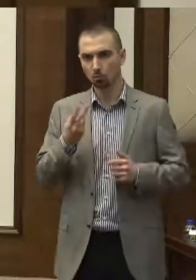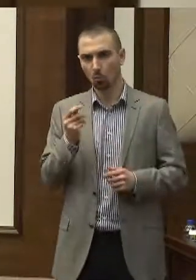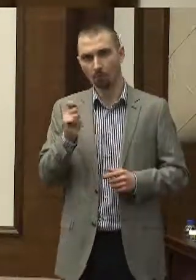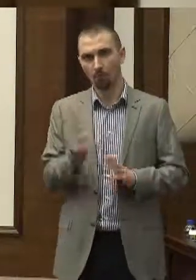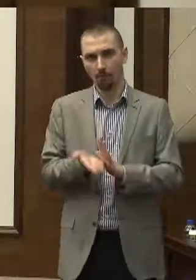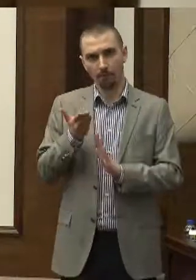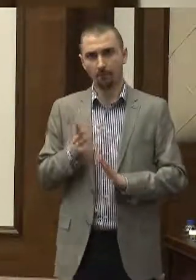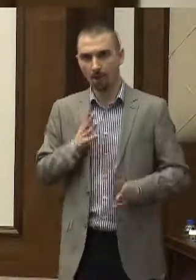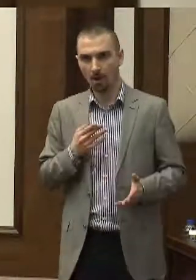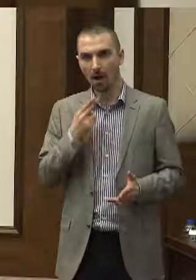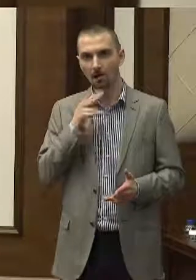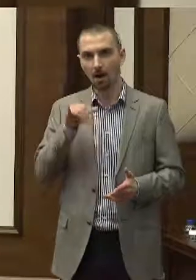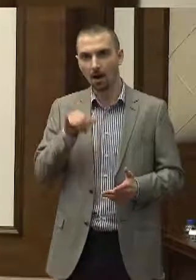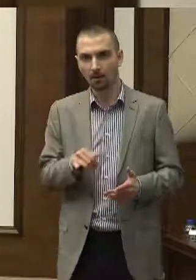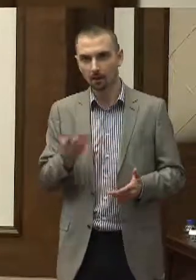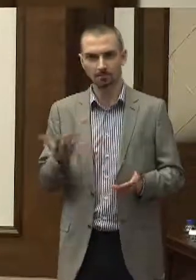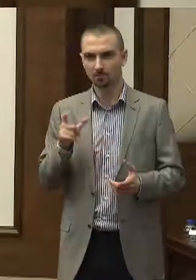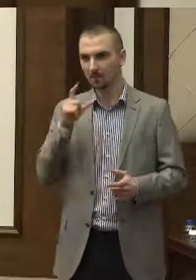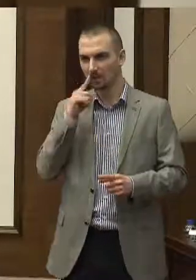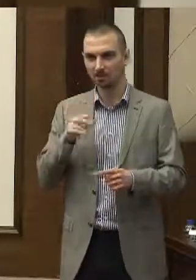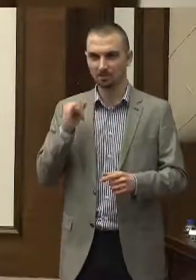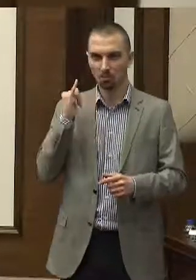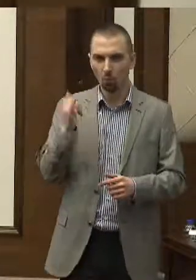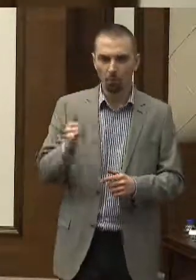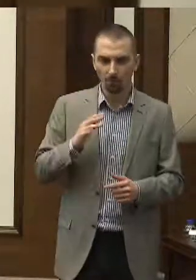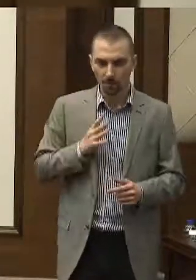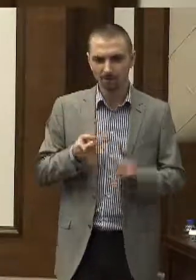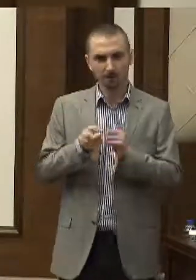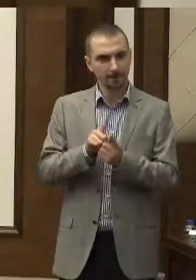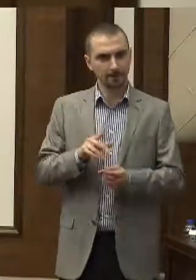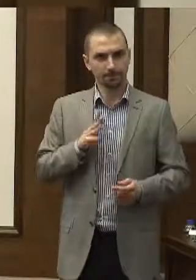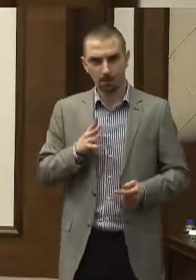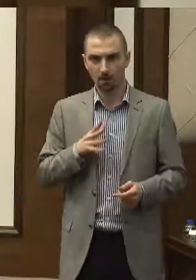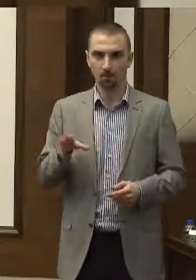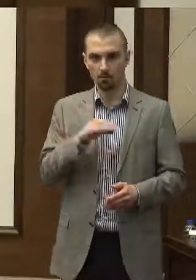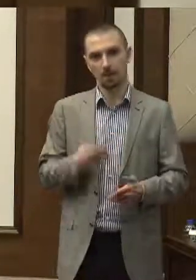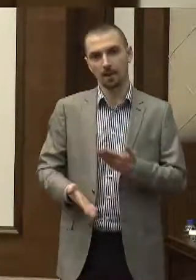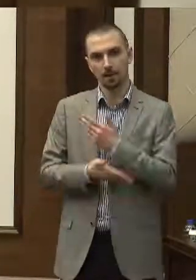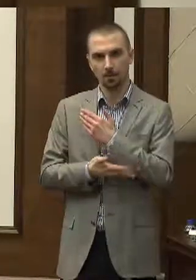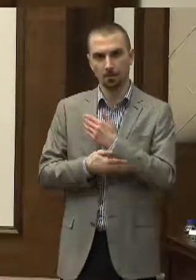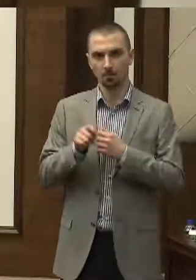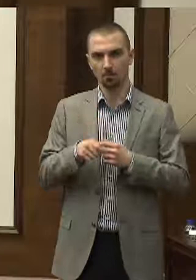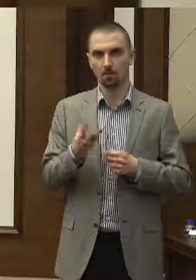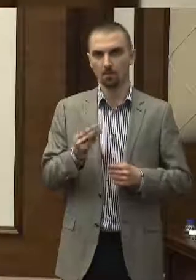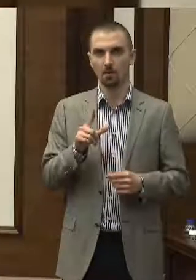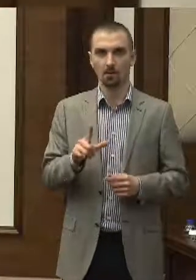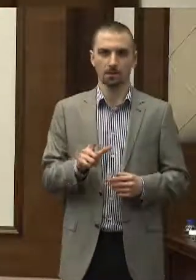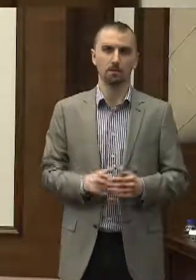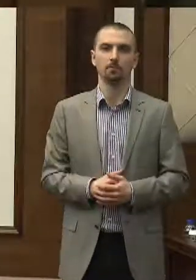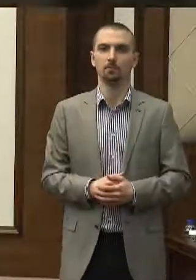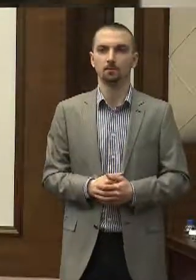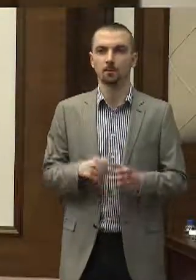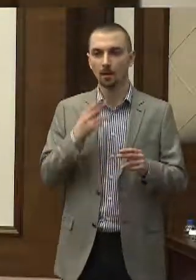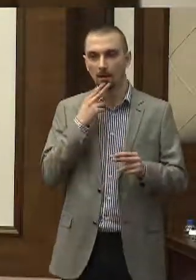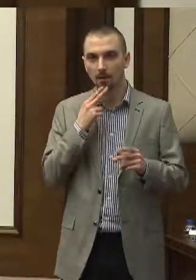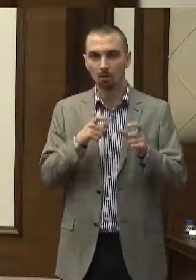kadınların haklarına yönelik saldırılarda giderek artmaktadır. Siyasi yaşamda kadın. Kadının sosyal